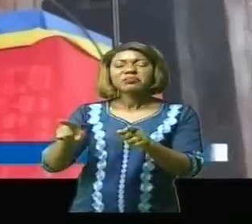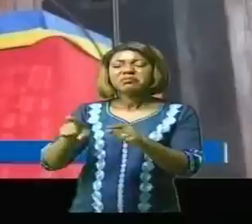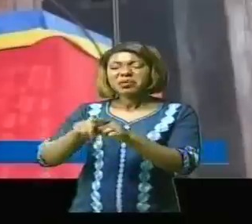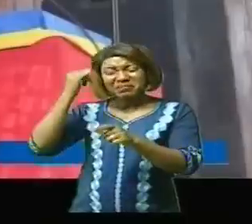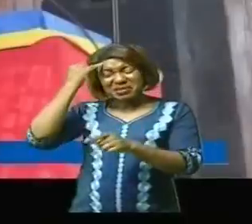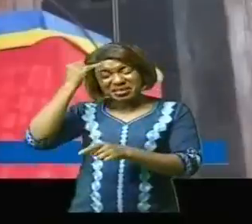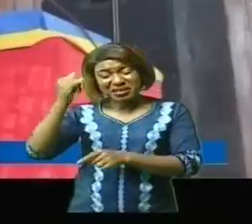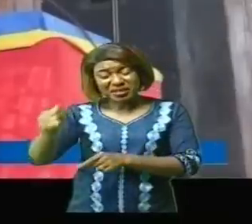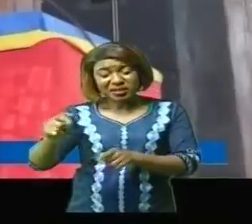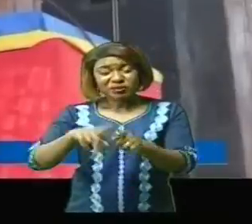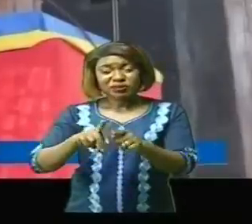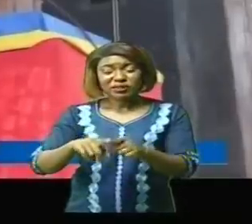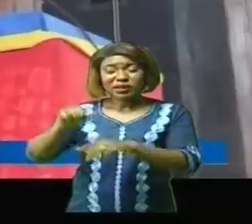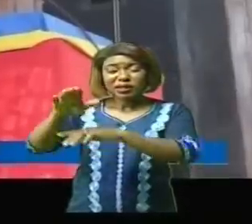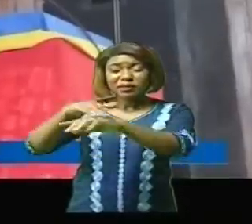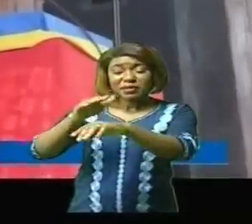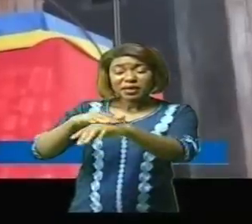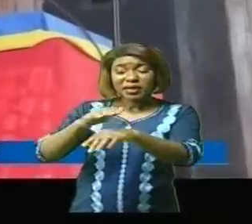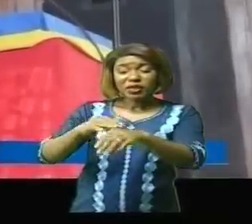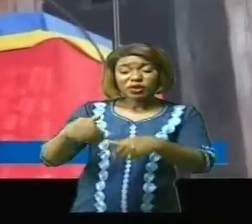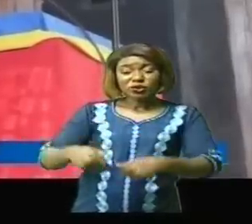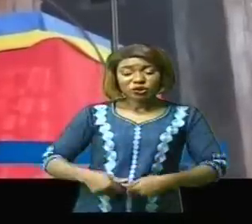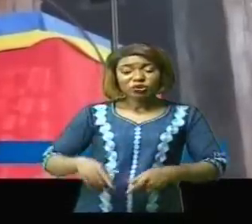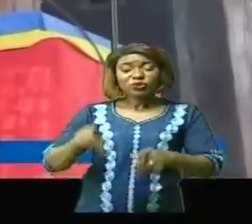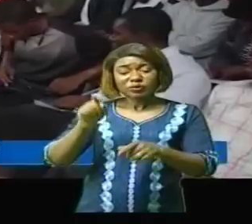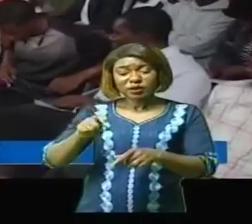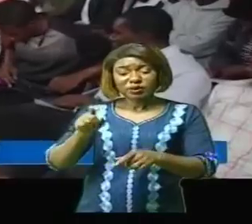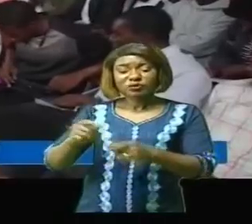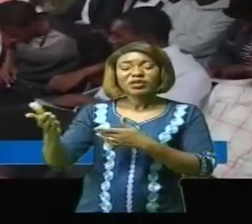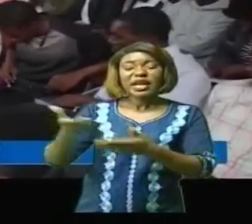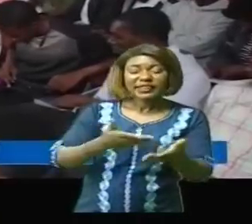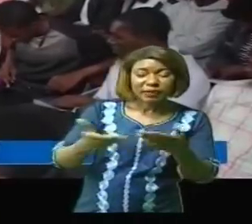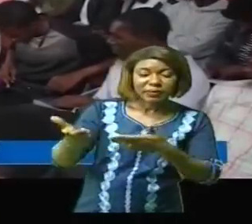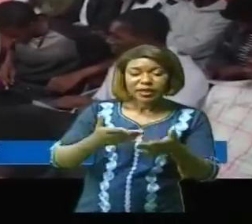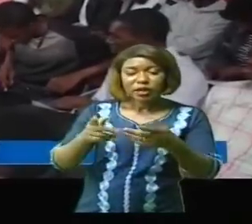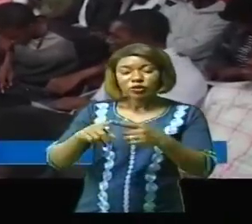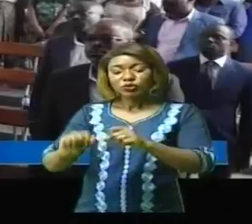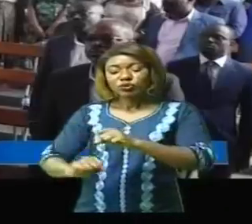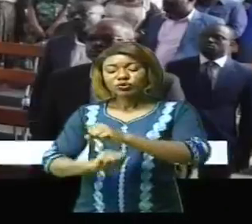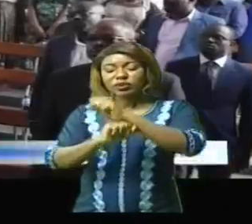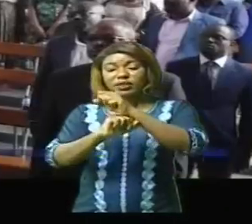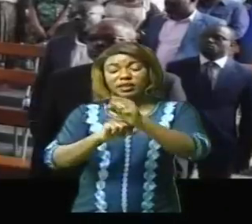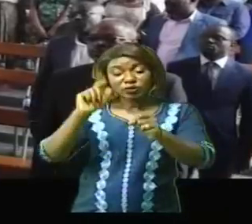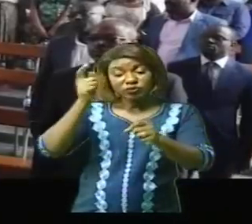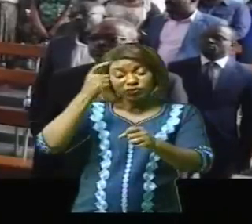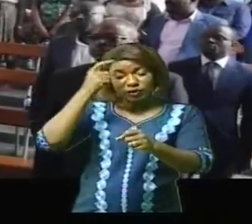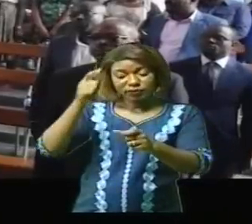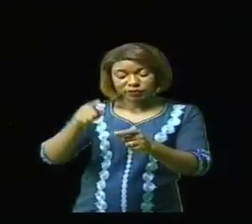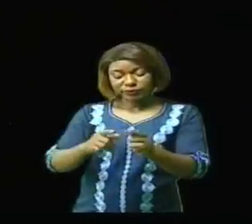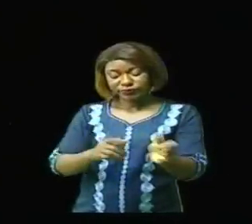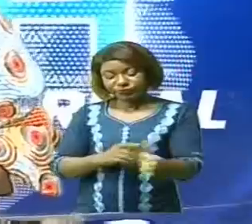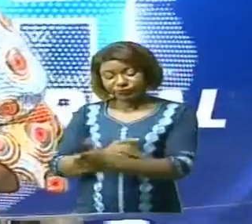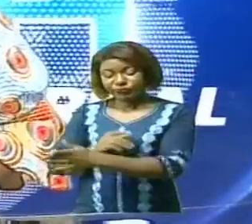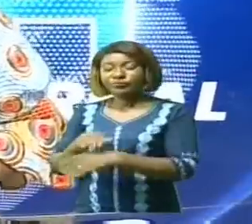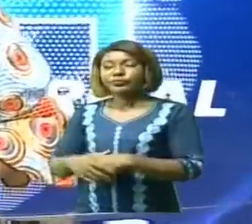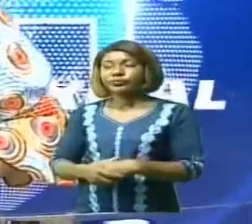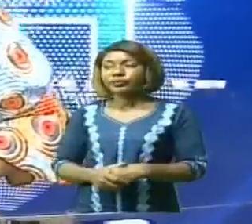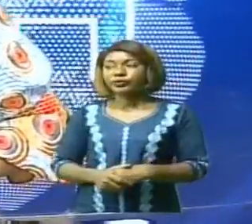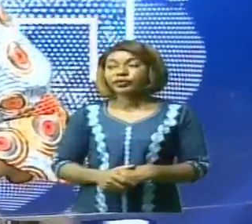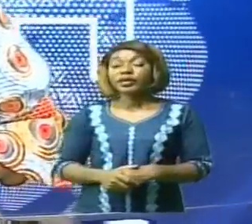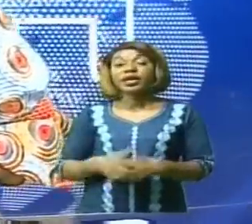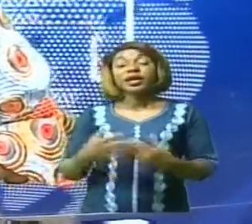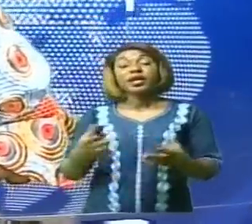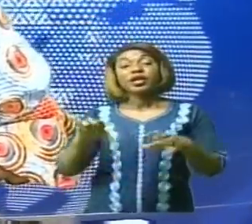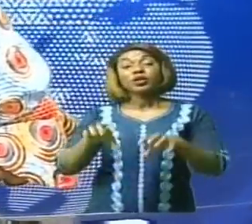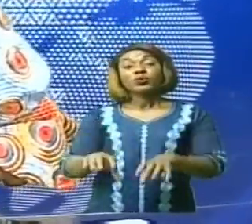ordre d'idées, appelé le jeune à entreprendre afin de bénéficier de ce soutien du gouvernement.